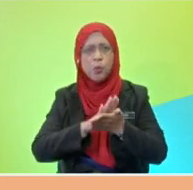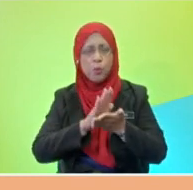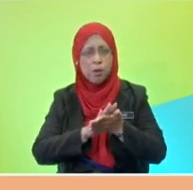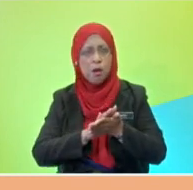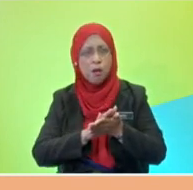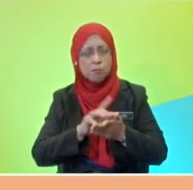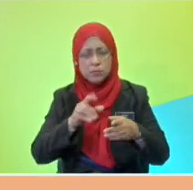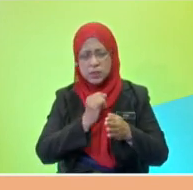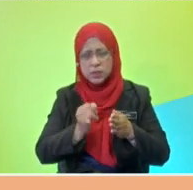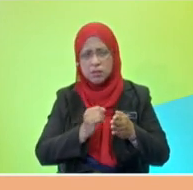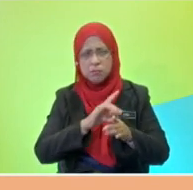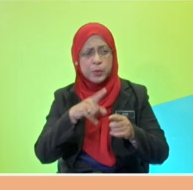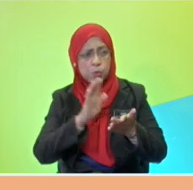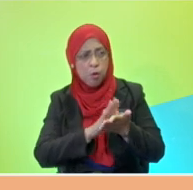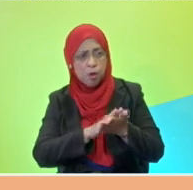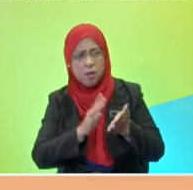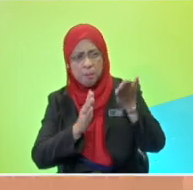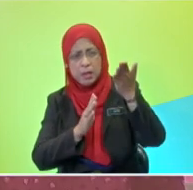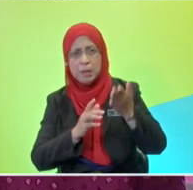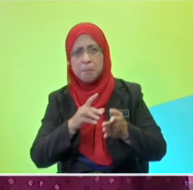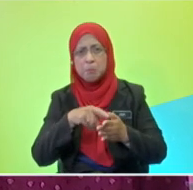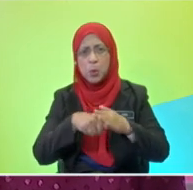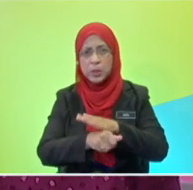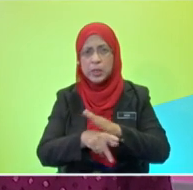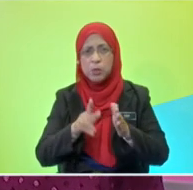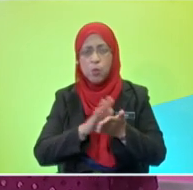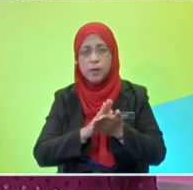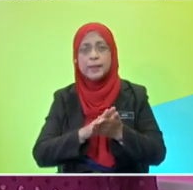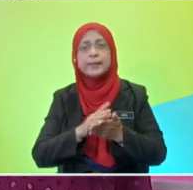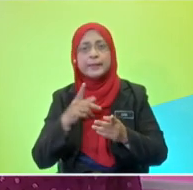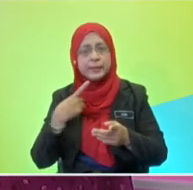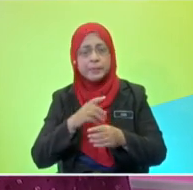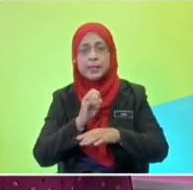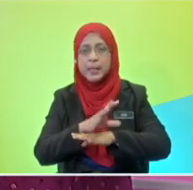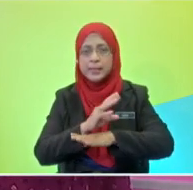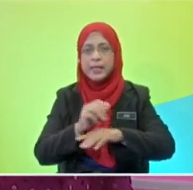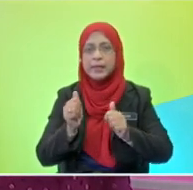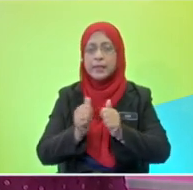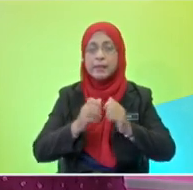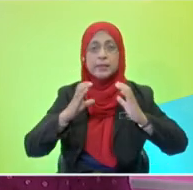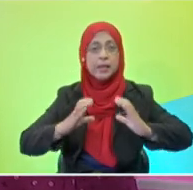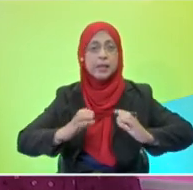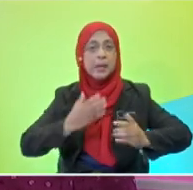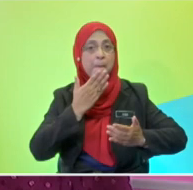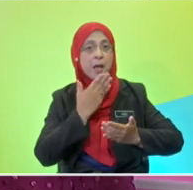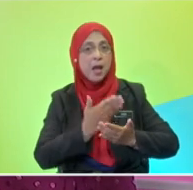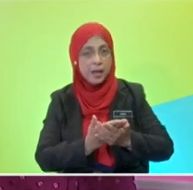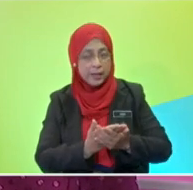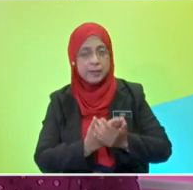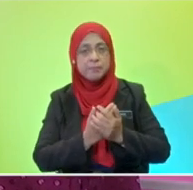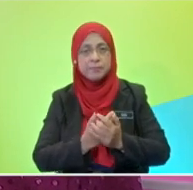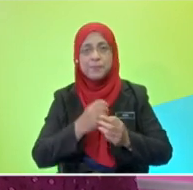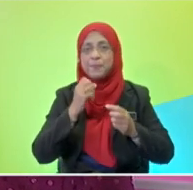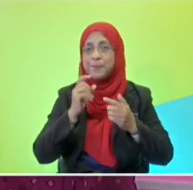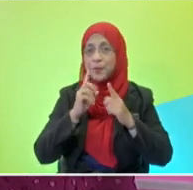Jiran Jiran Enggaklah menasihatkan kepada Jiran saya Pergilah sekolah tak baik punting sekolah rugi kemudian mengucapkan